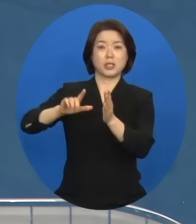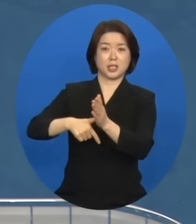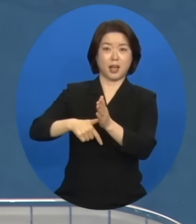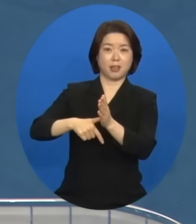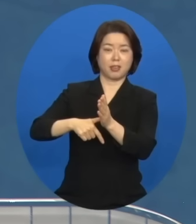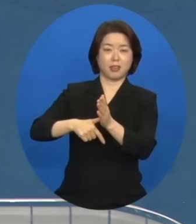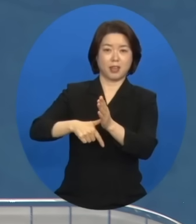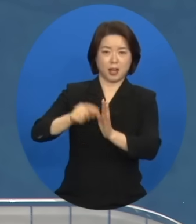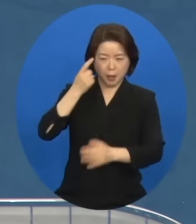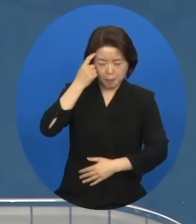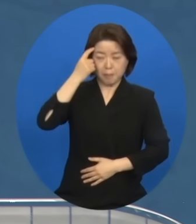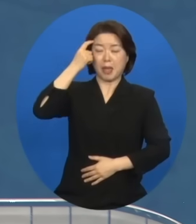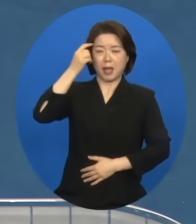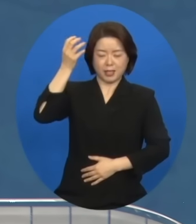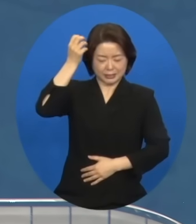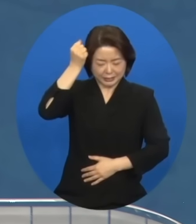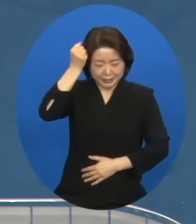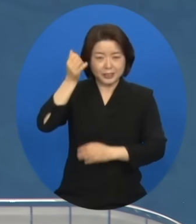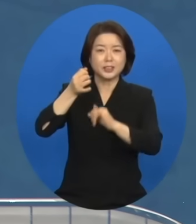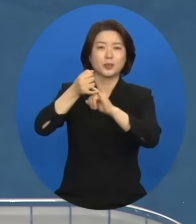점을 명심하셔야 돼요.